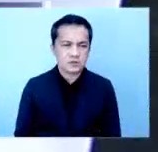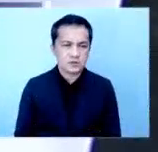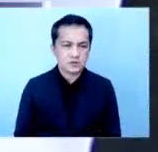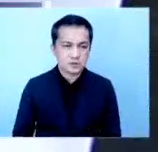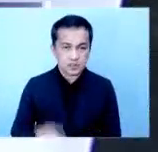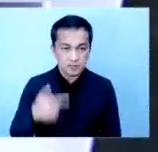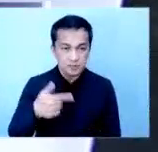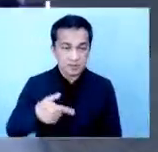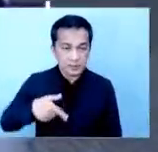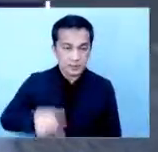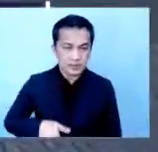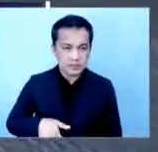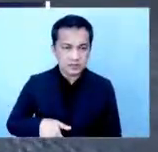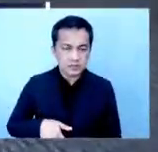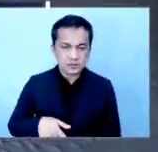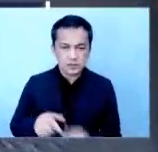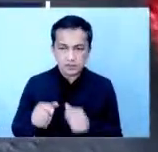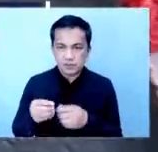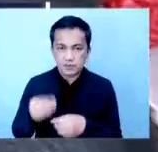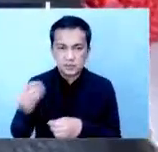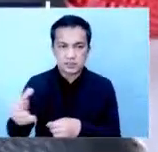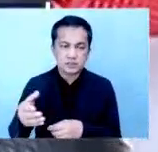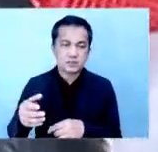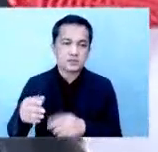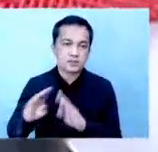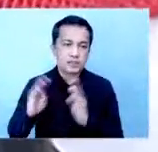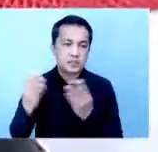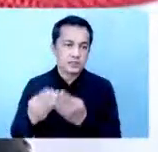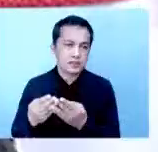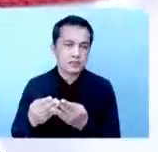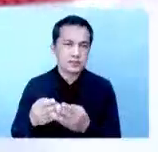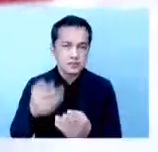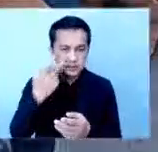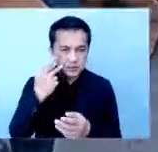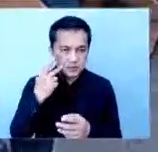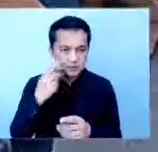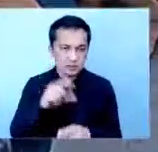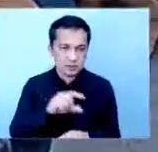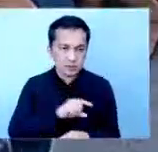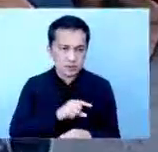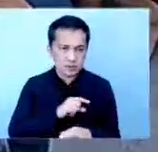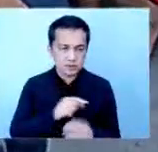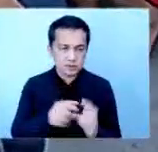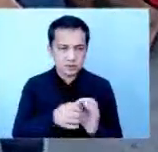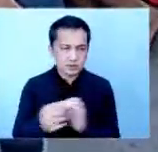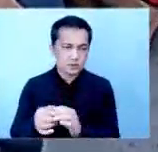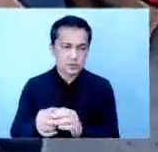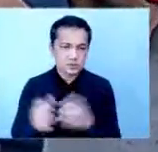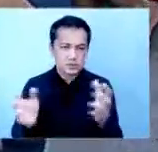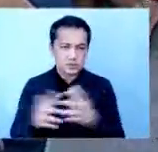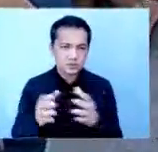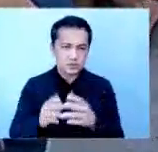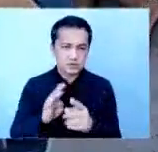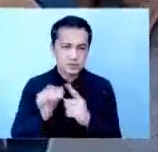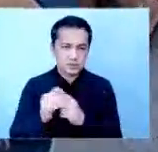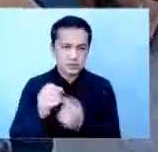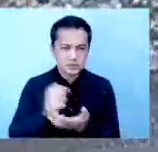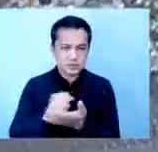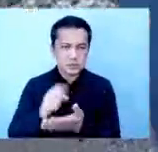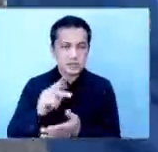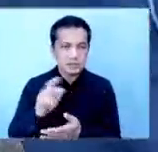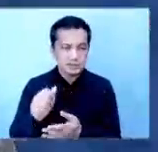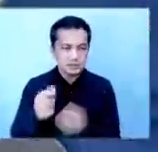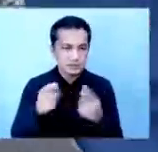baril, ipinatago lang daw ng kanyang tropa. Inaalam pa ng pulisya kung may kaugnayan ito sa Rambulan sa Barangay Santa Ana na nauwi